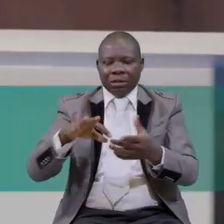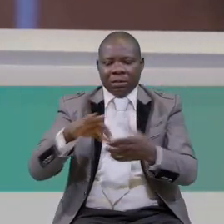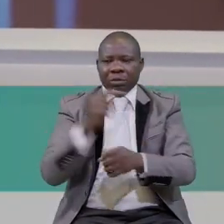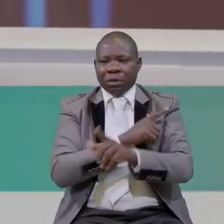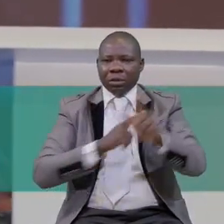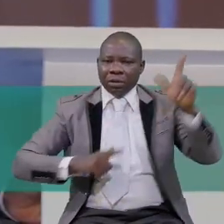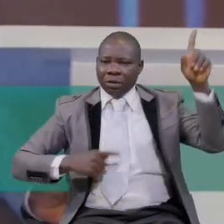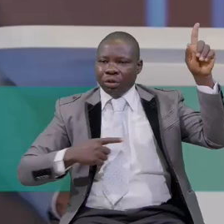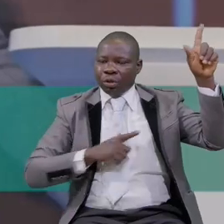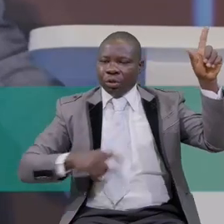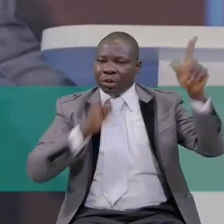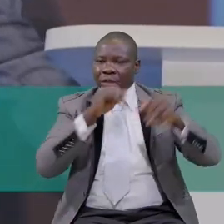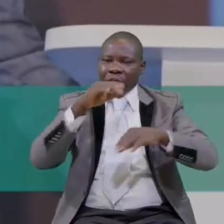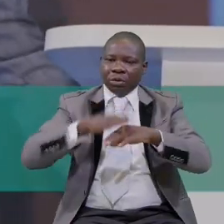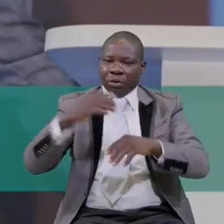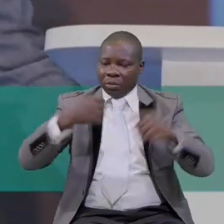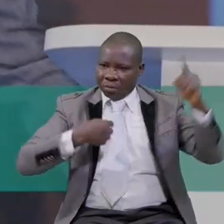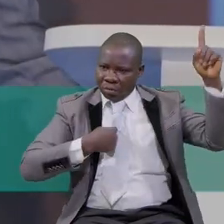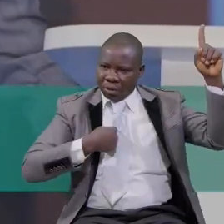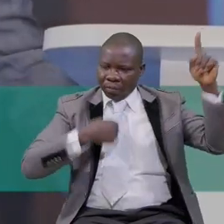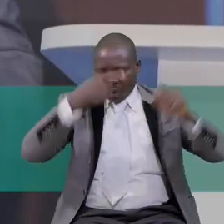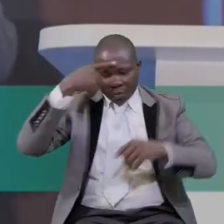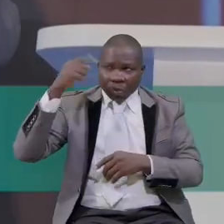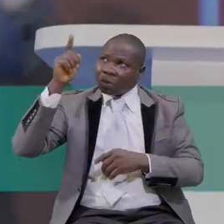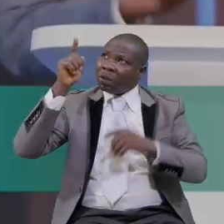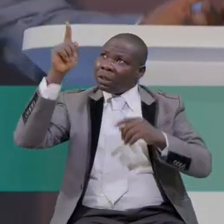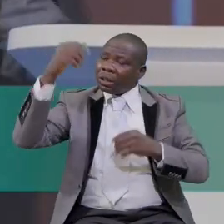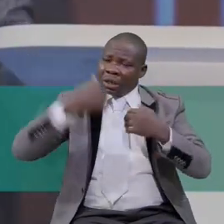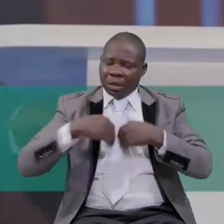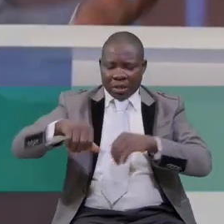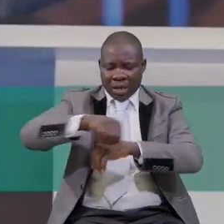L'Esprit du Seigneur est sur moi parce qu'il m'a oint.